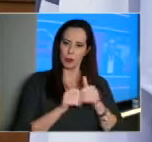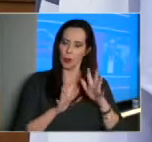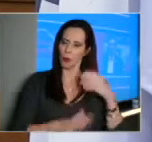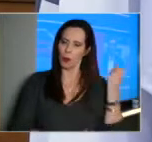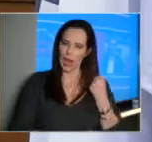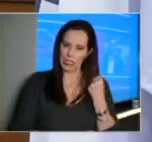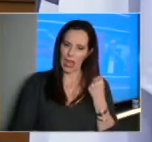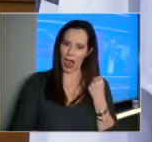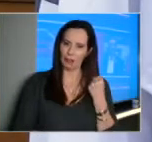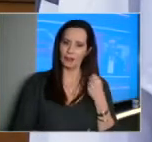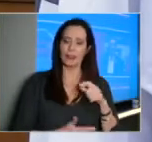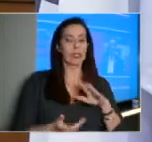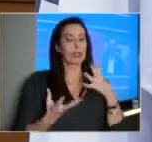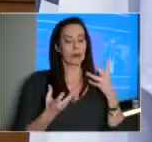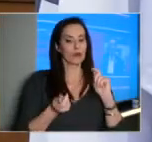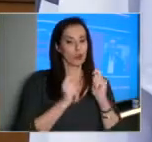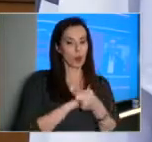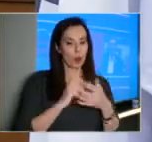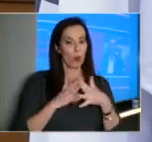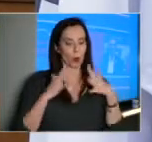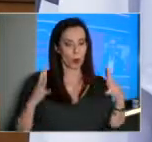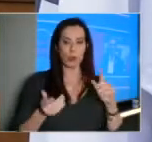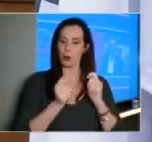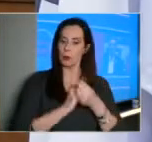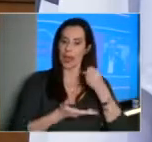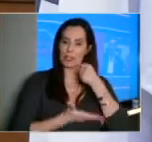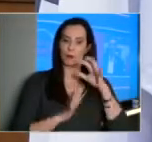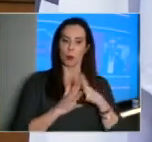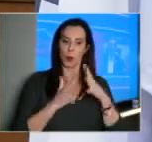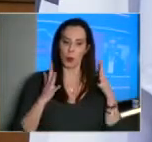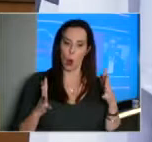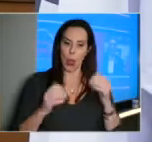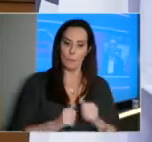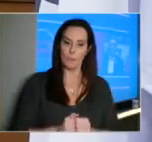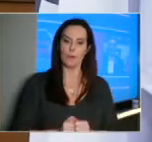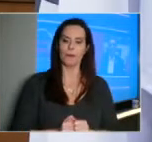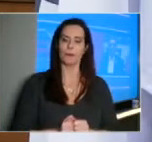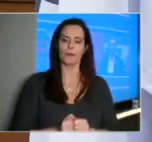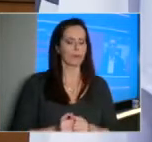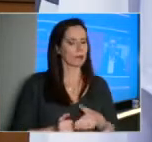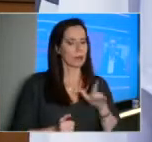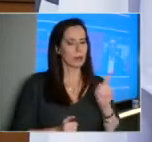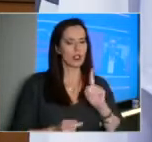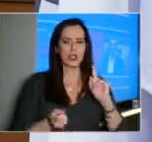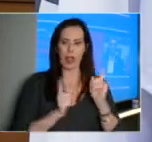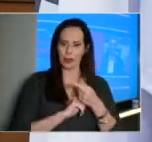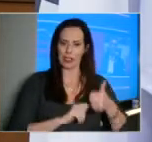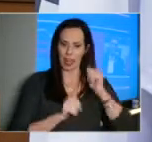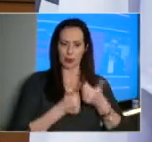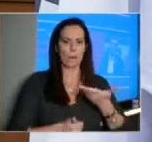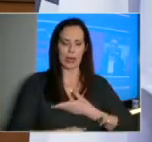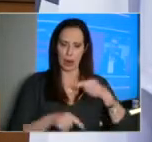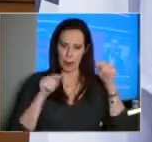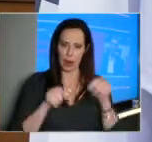עוצמתי, עם שינויים מבניים מרחיקי לכת, עם שינויים תקציביים מרחיקי לכת. אין ספק שמי שיחליף את השרה מירי רגב מקבל